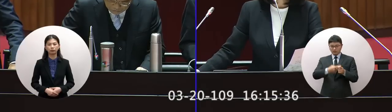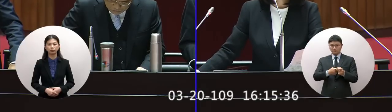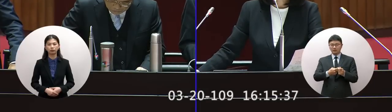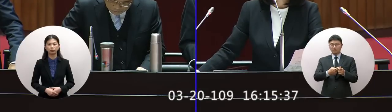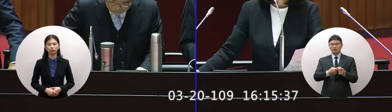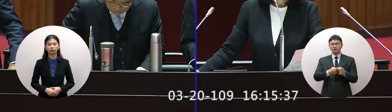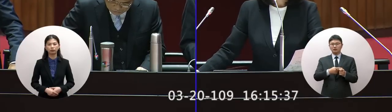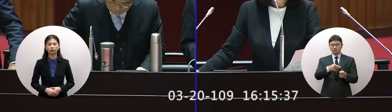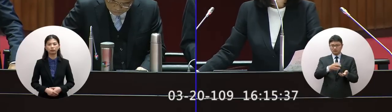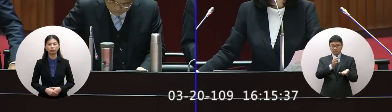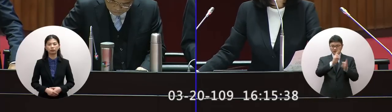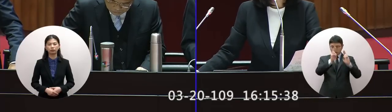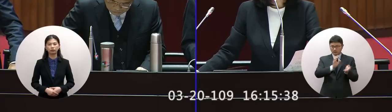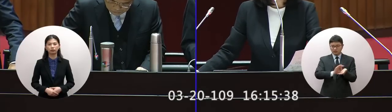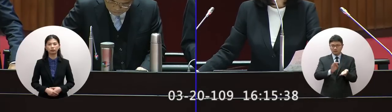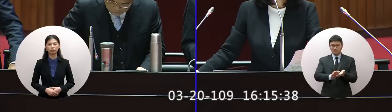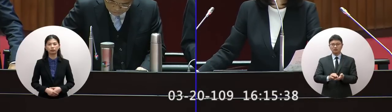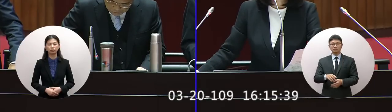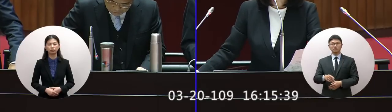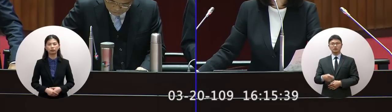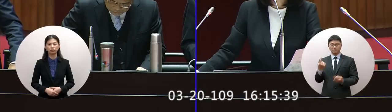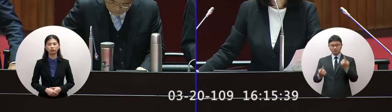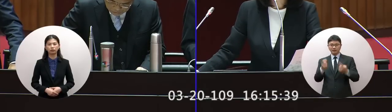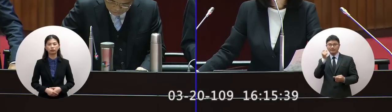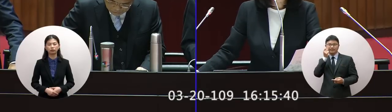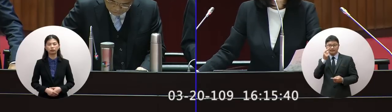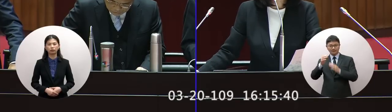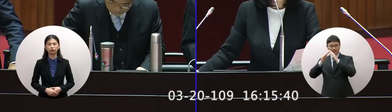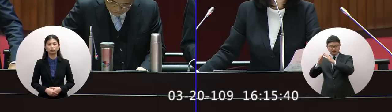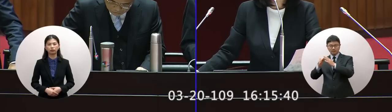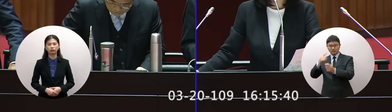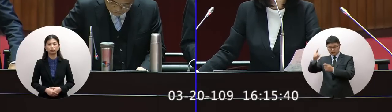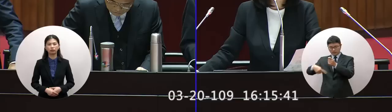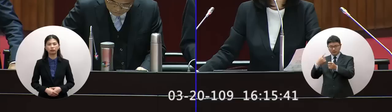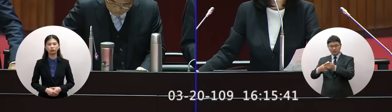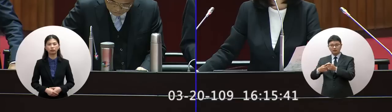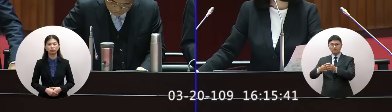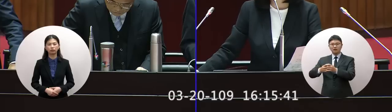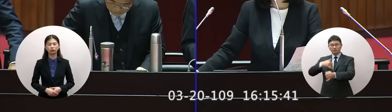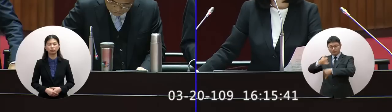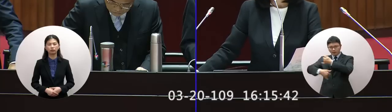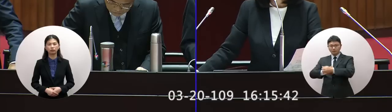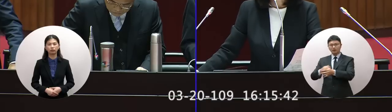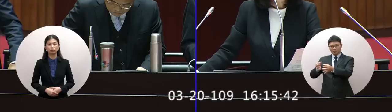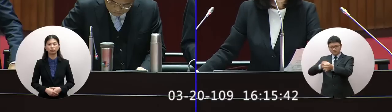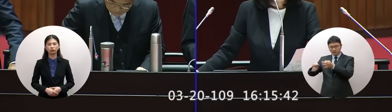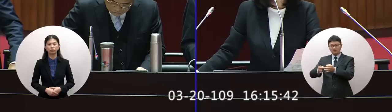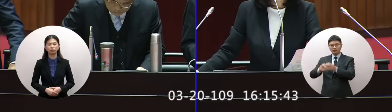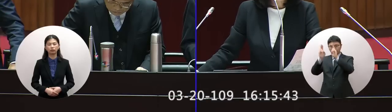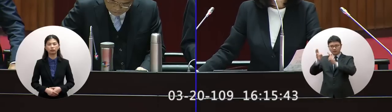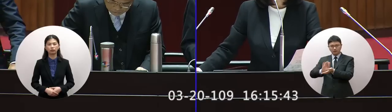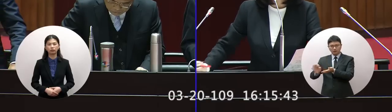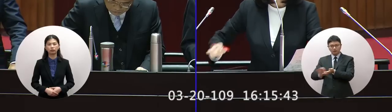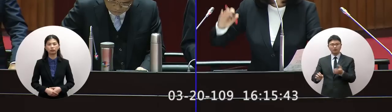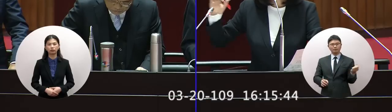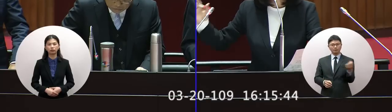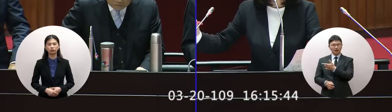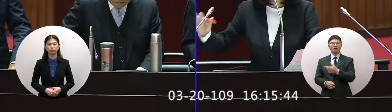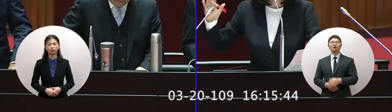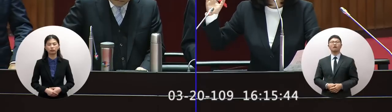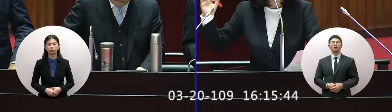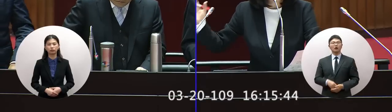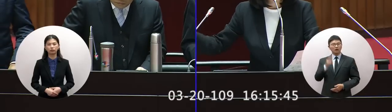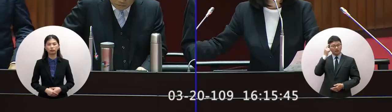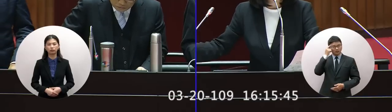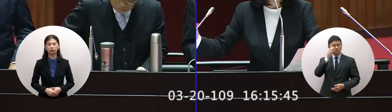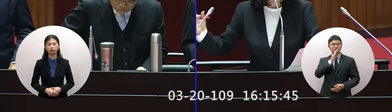它超过了台南市一年的民生还有商业用电，它的用电量等于